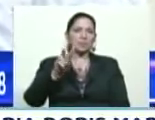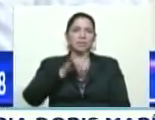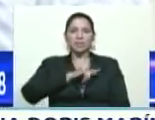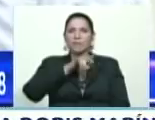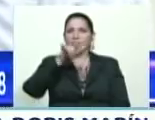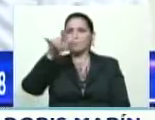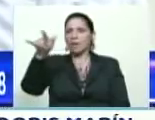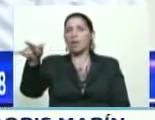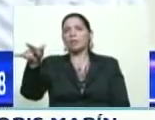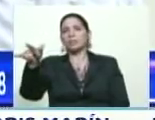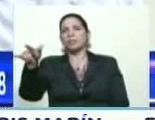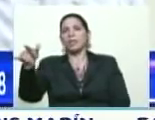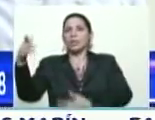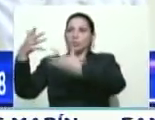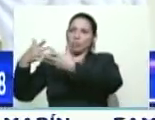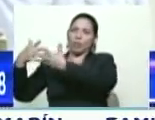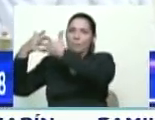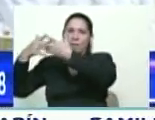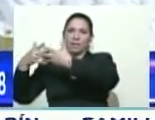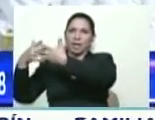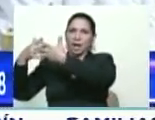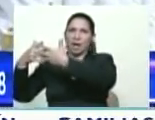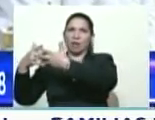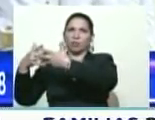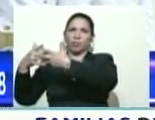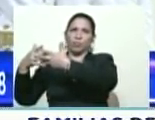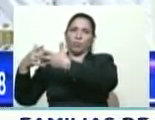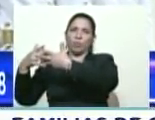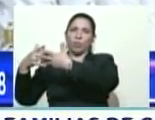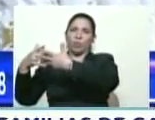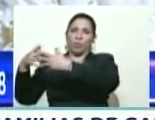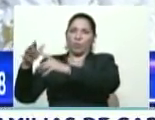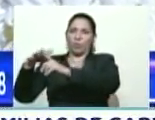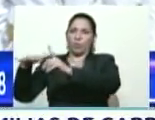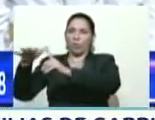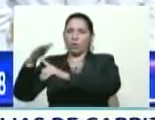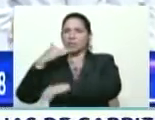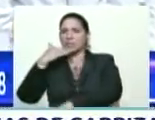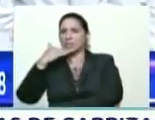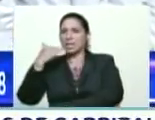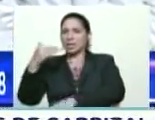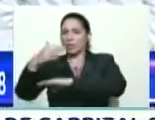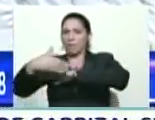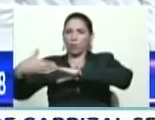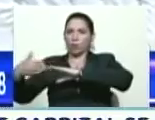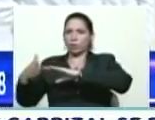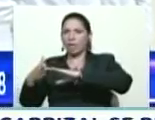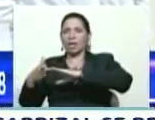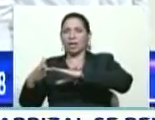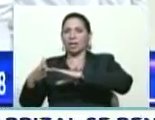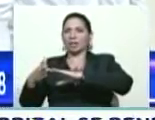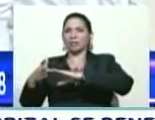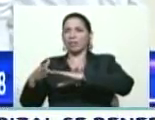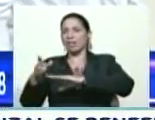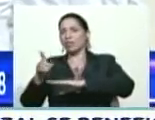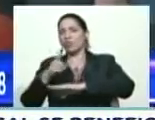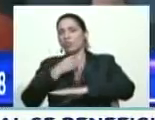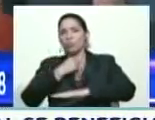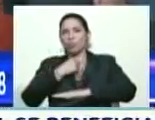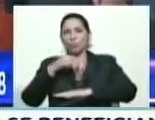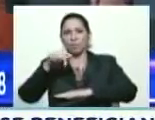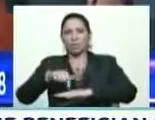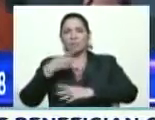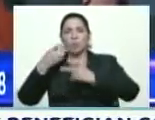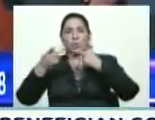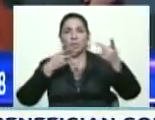los últimos meses y años en toda la región. Políticamente y militarmente. Мы с большим